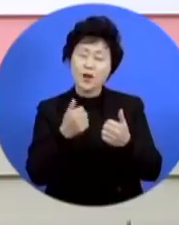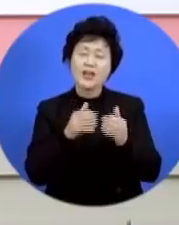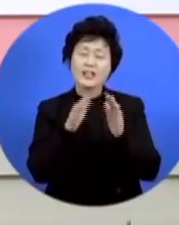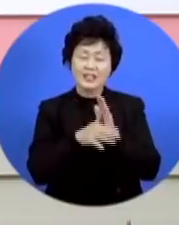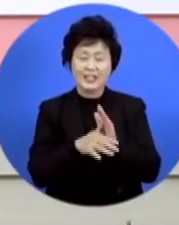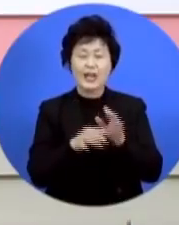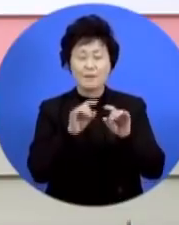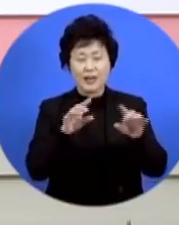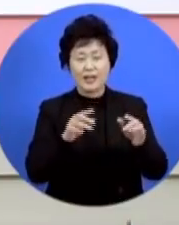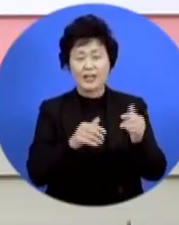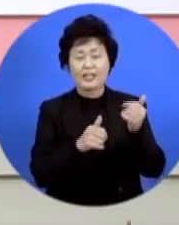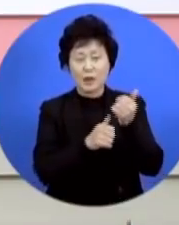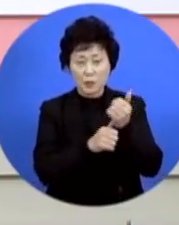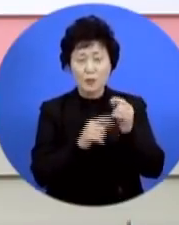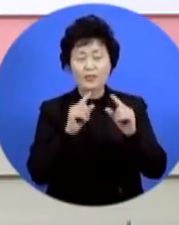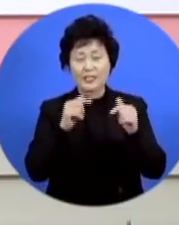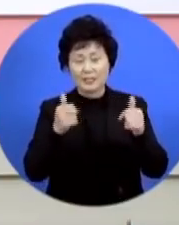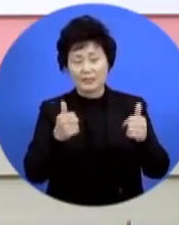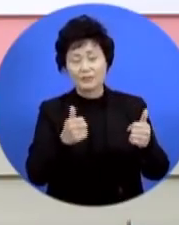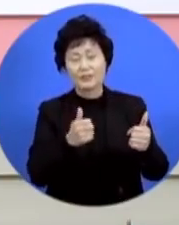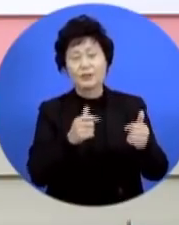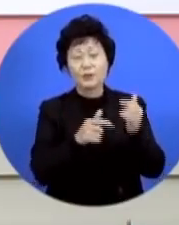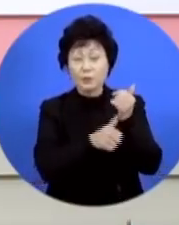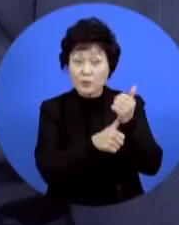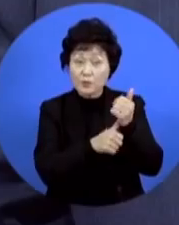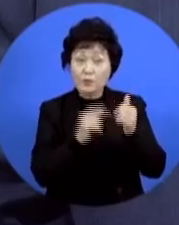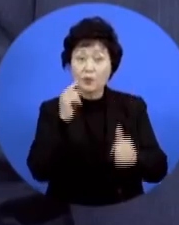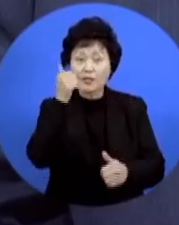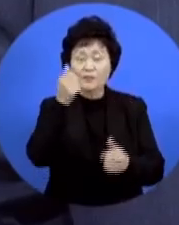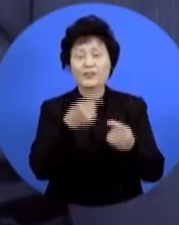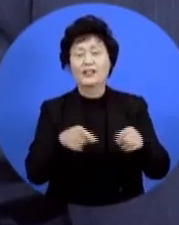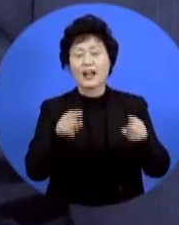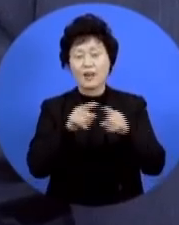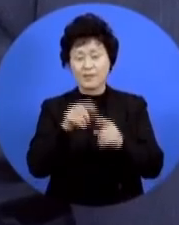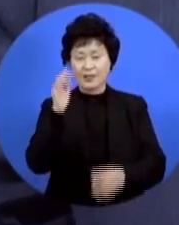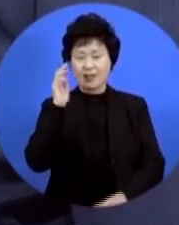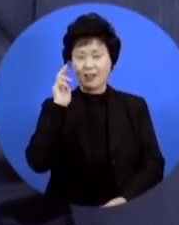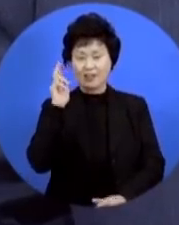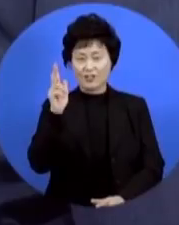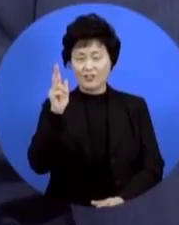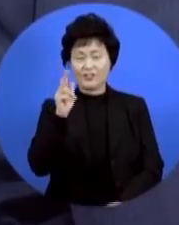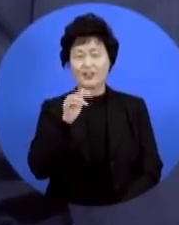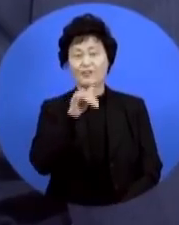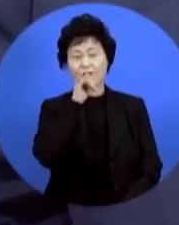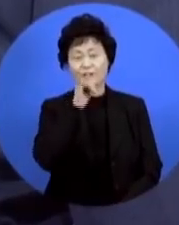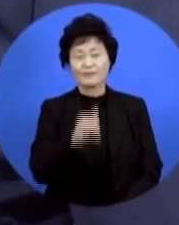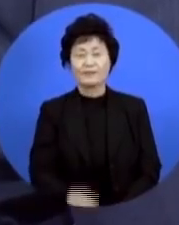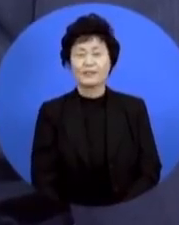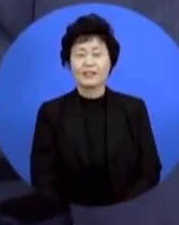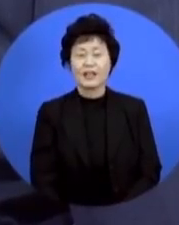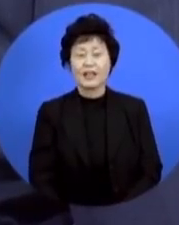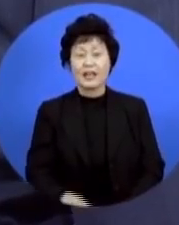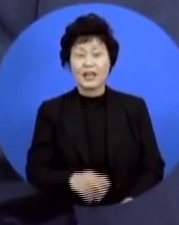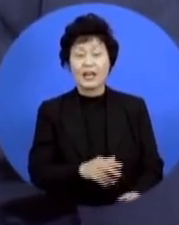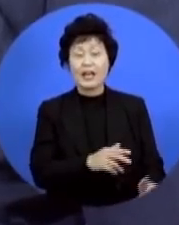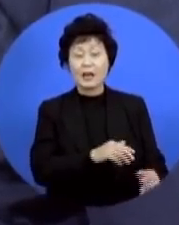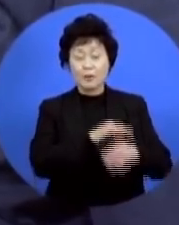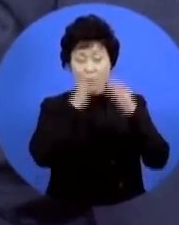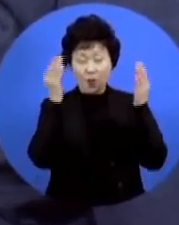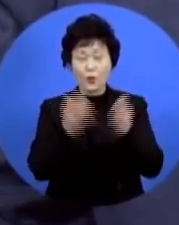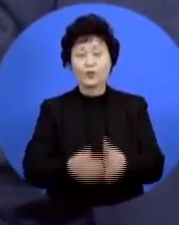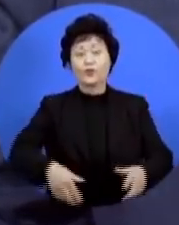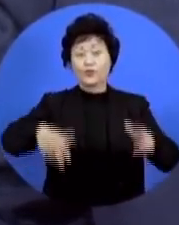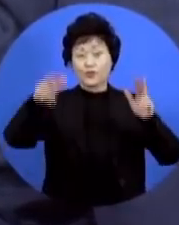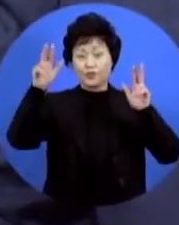같이 선서합니다. 선서요? 아, 그래요? 그때마다 제가 가슴에 찡하는 그 은혜가 있어요. 손을 들고 다 선서를 다 같이 선서를